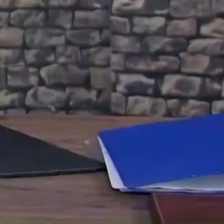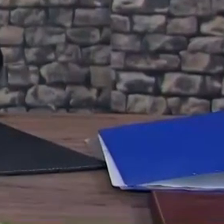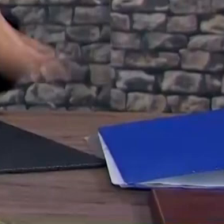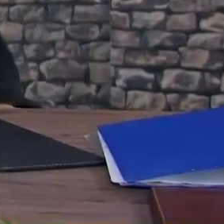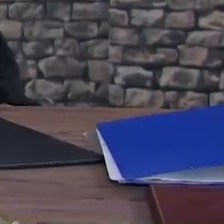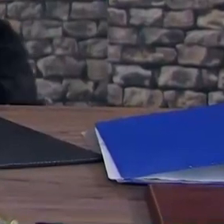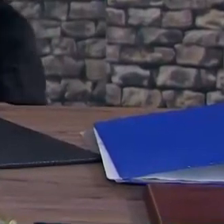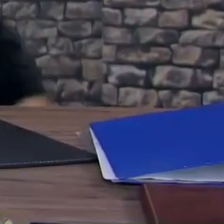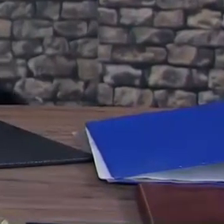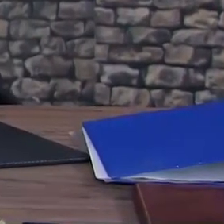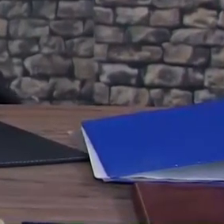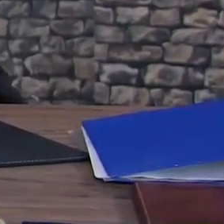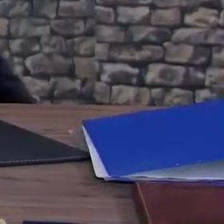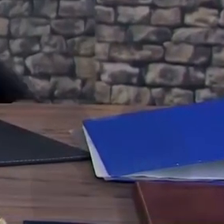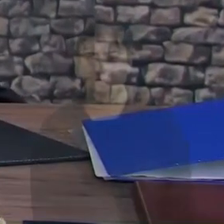saf sırıtıyor.